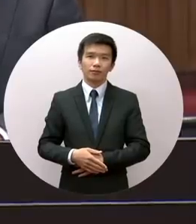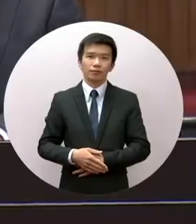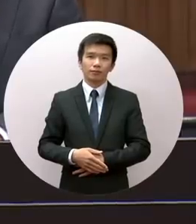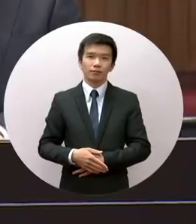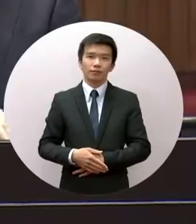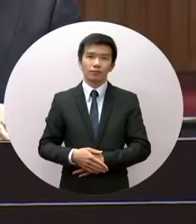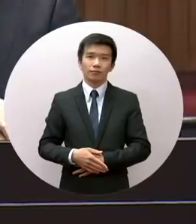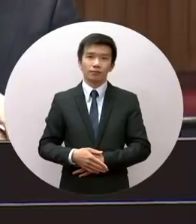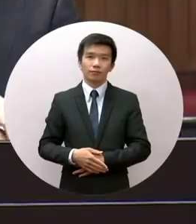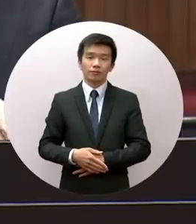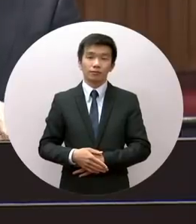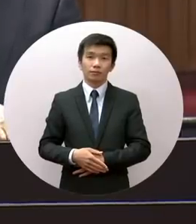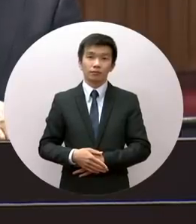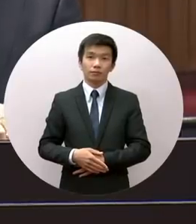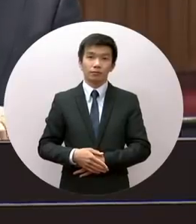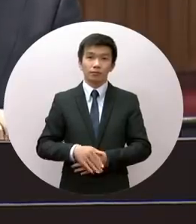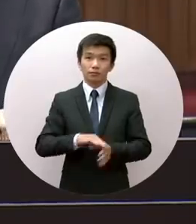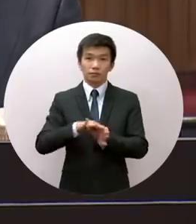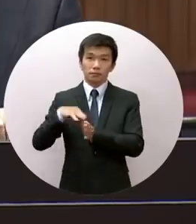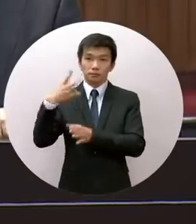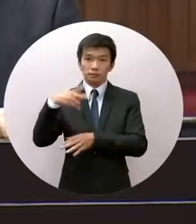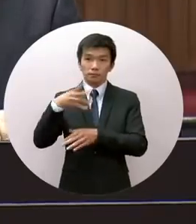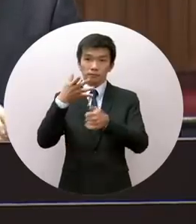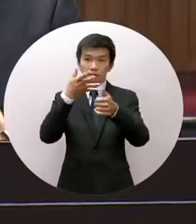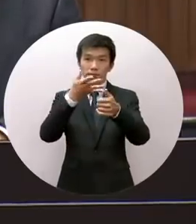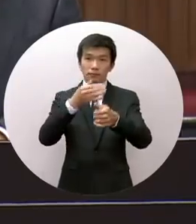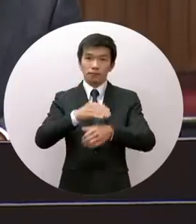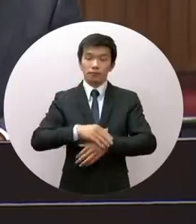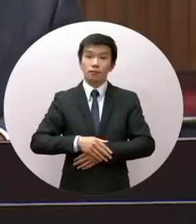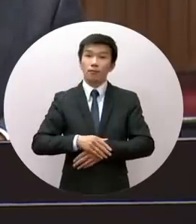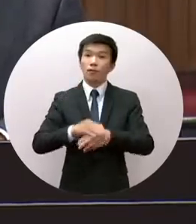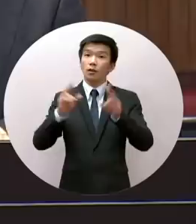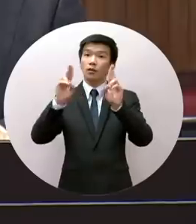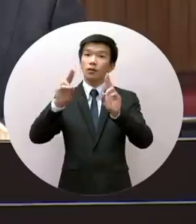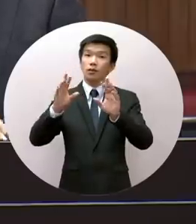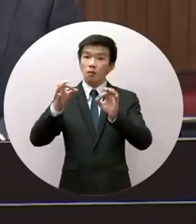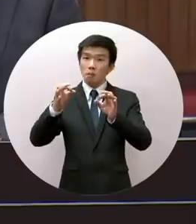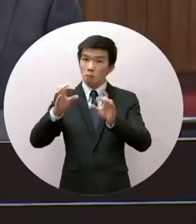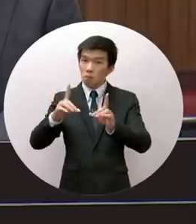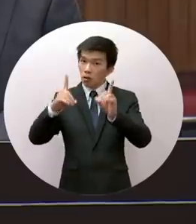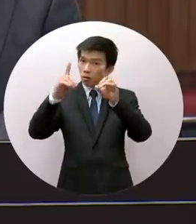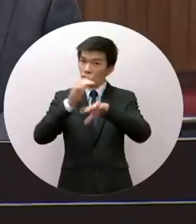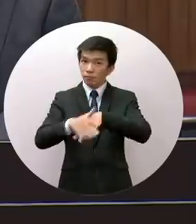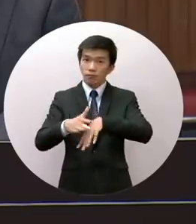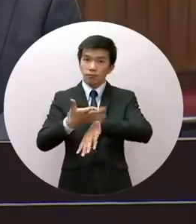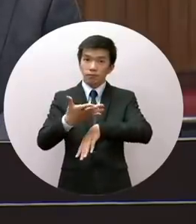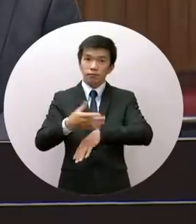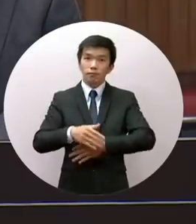吧？ 好， 那我再想请教一下，我们的电费到底涨不涨？